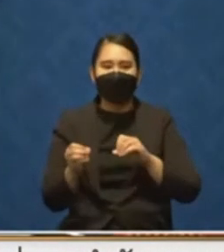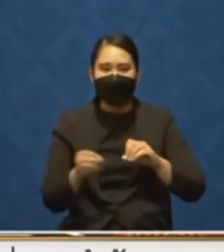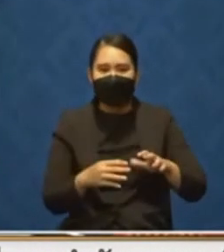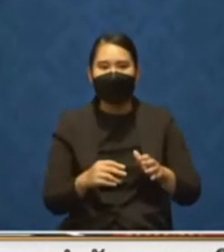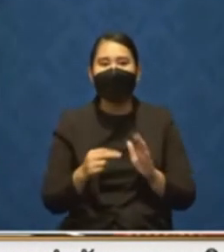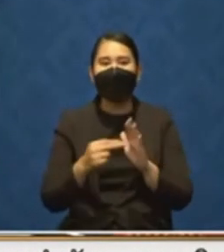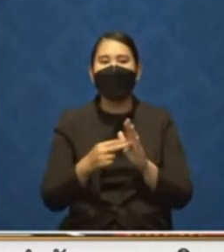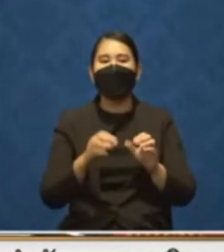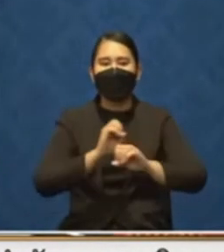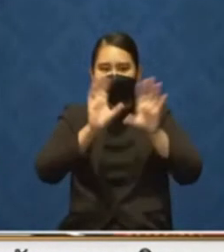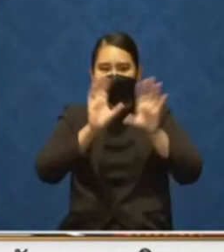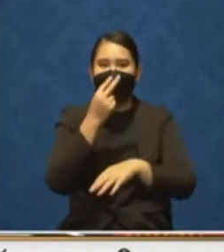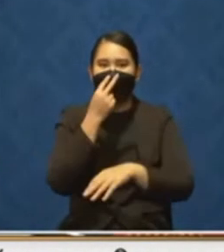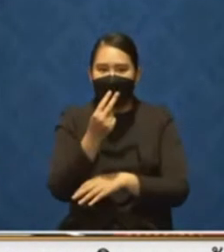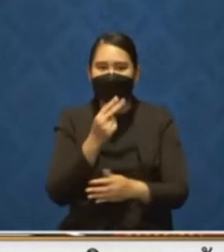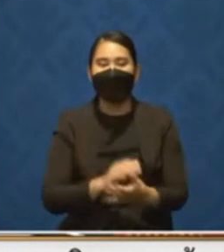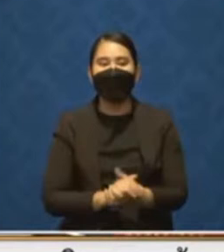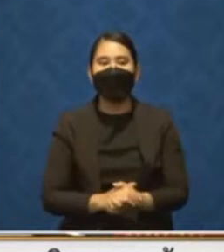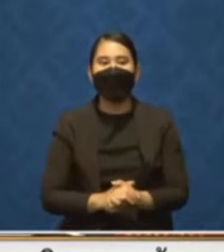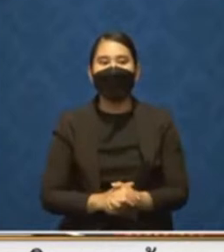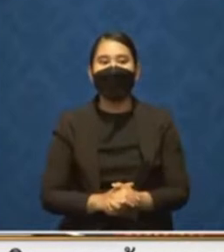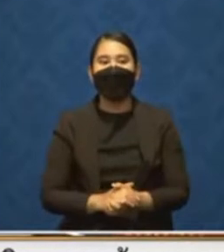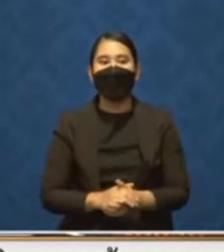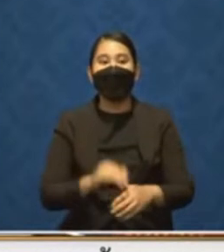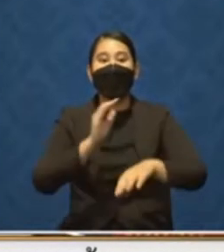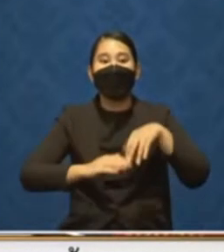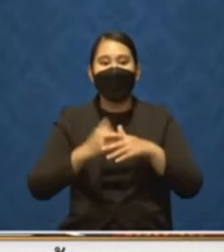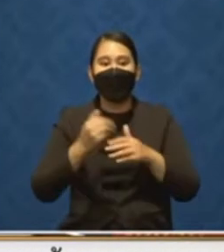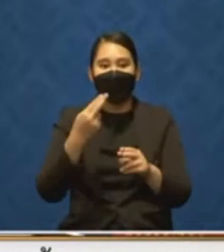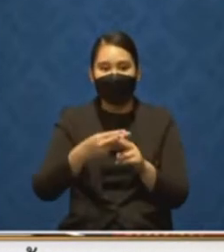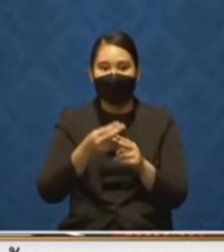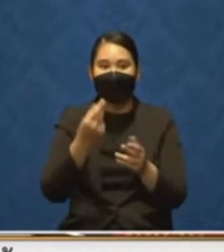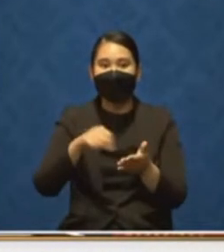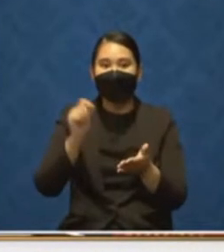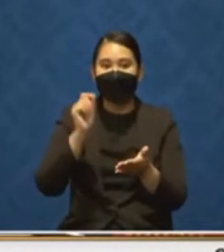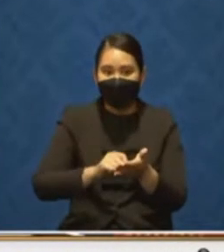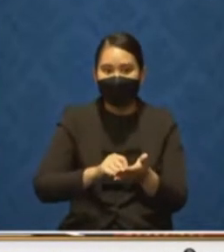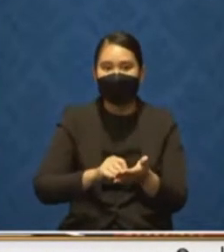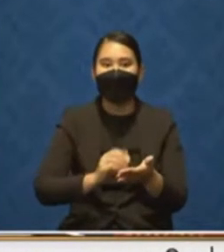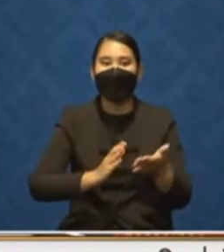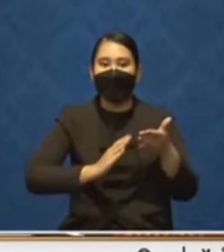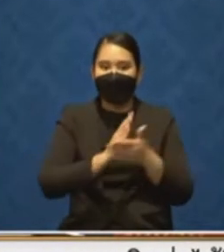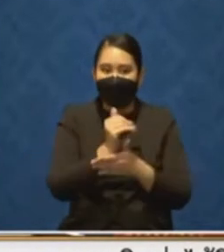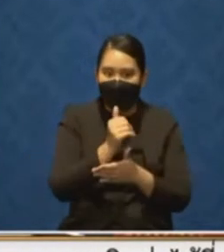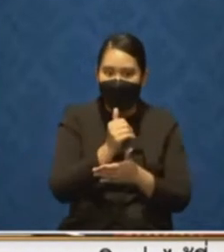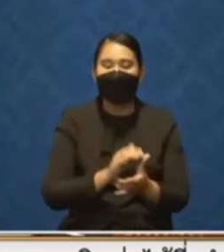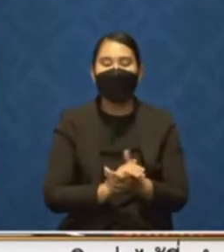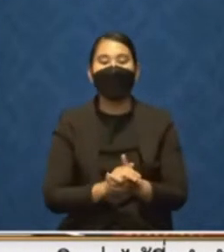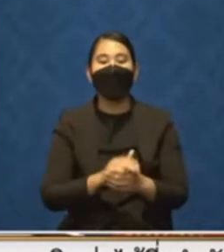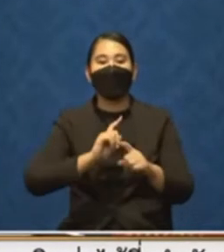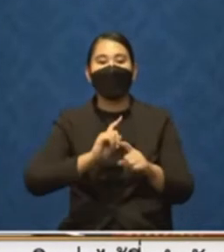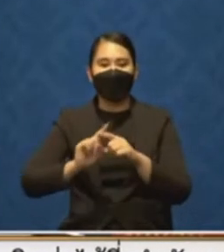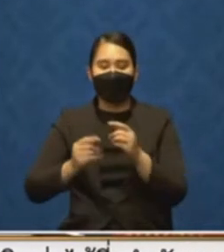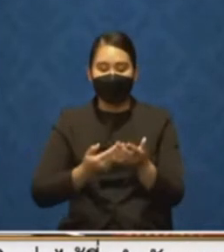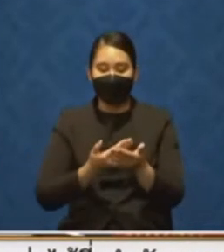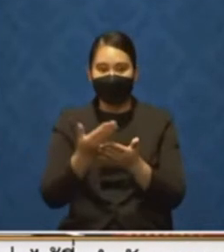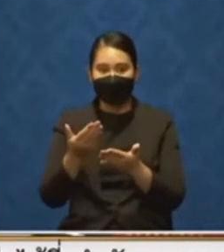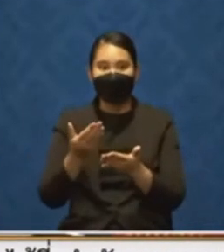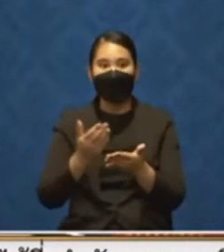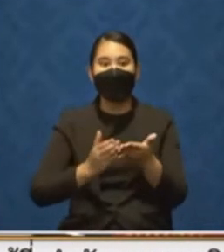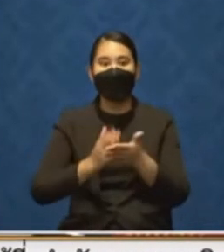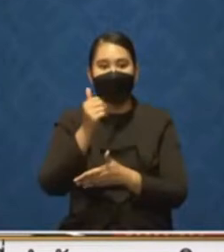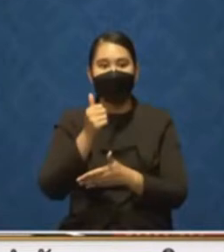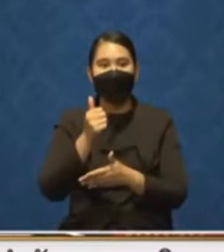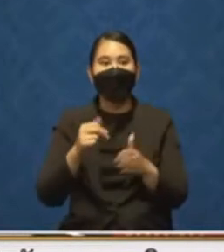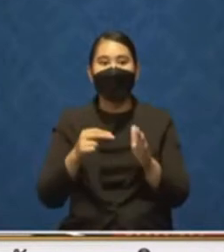ชัดเจนแต่ผู้ที่จะเป็นไรสู้ที่มี Licenseในการอนุมัติไม่ว่าจะอนุมัติในการหลักการไม่ว่าจะอนุมัติให้ซื้อไม่มีใคร